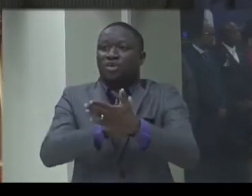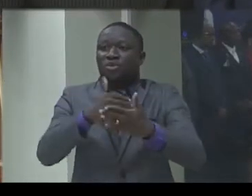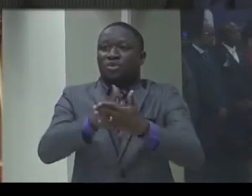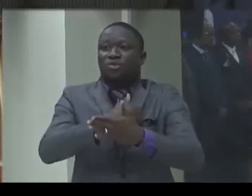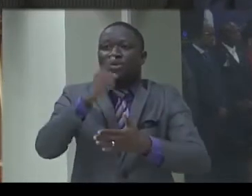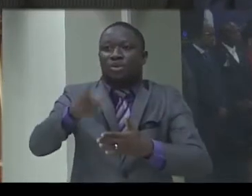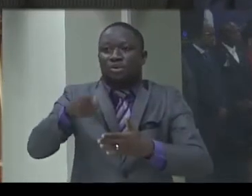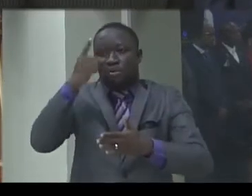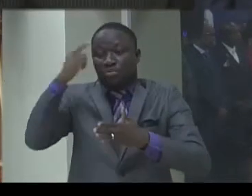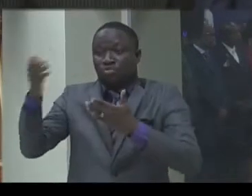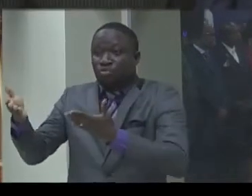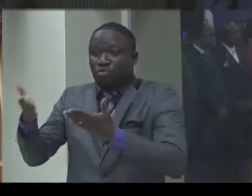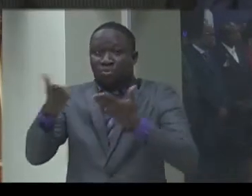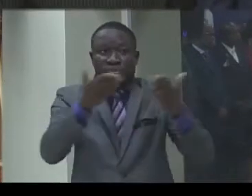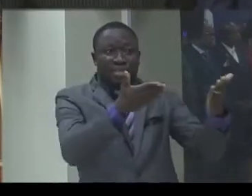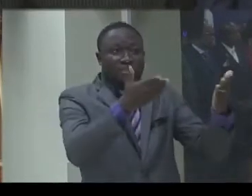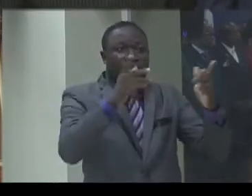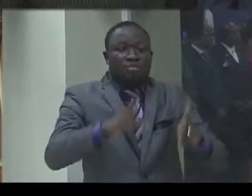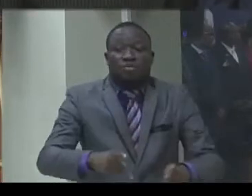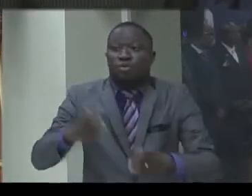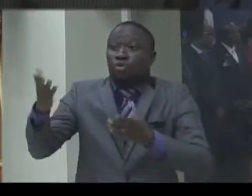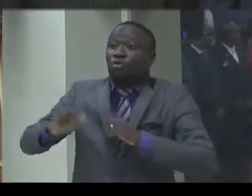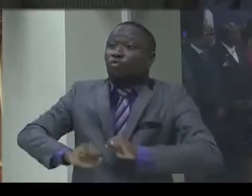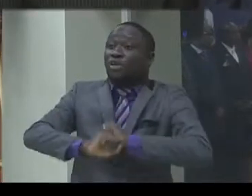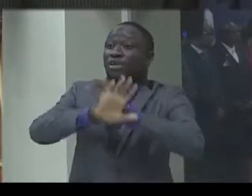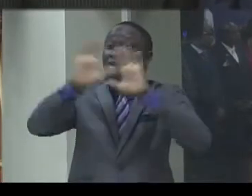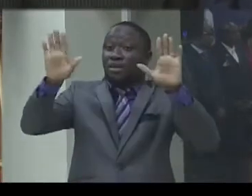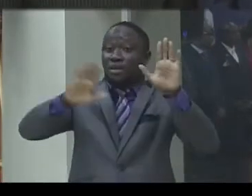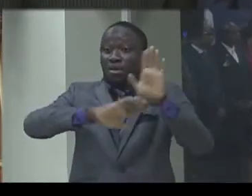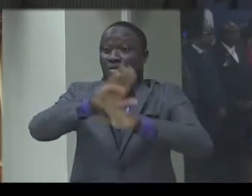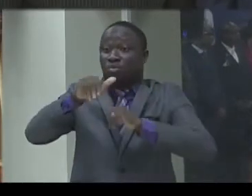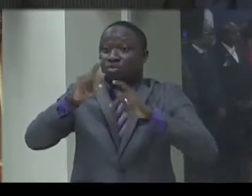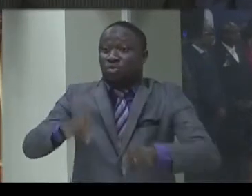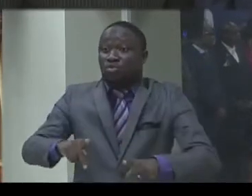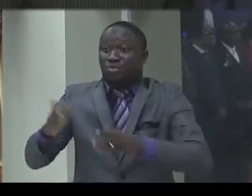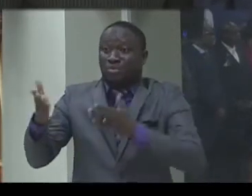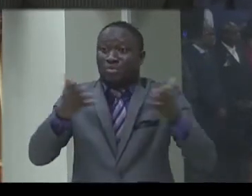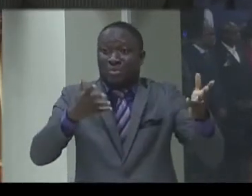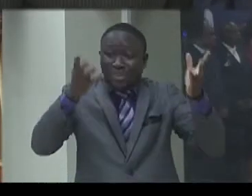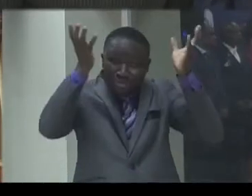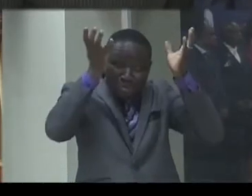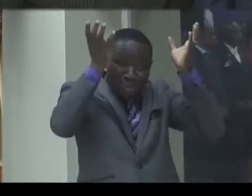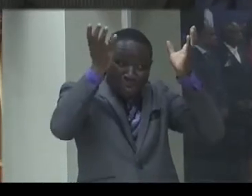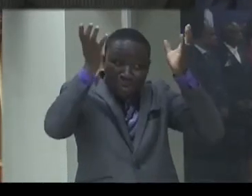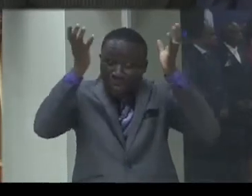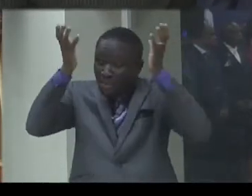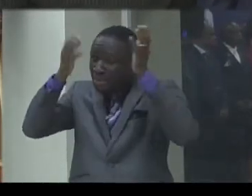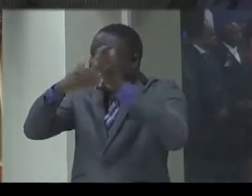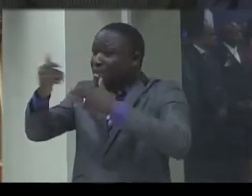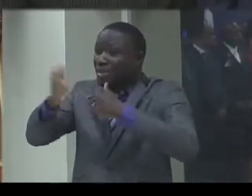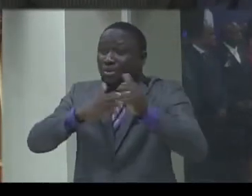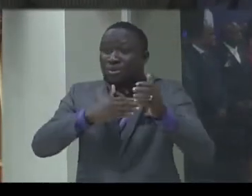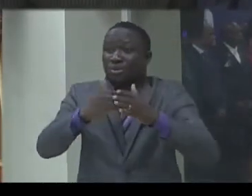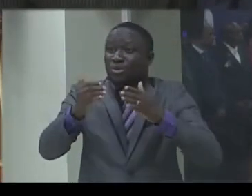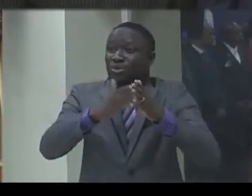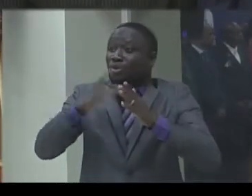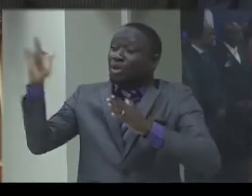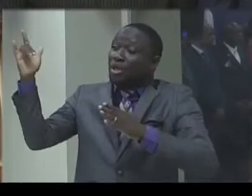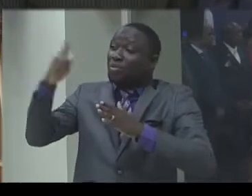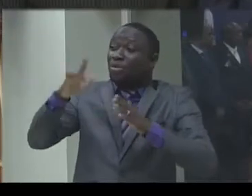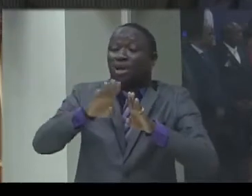pou transport moun. Nou vle kle pou tout moun. Transport machan diz ni nan po ni nan epot ap toujou louvri.